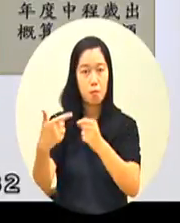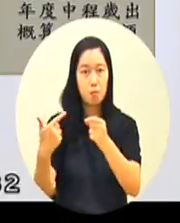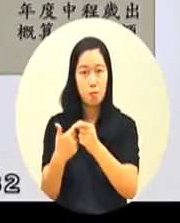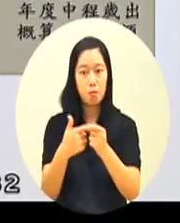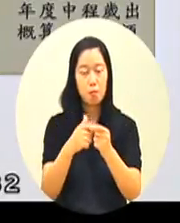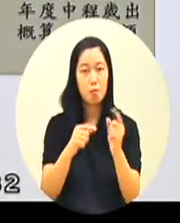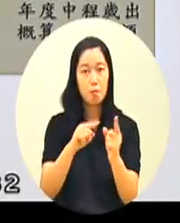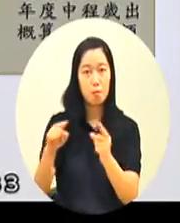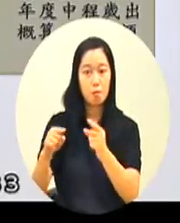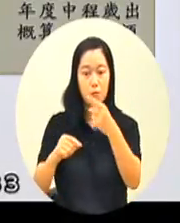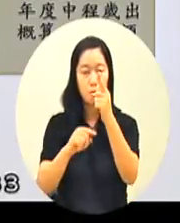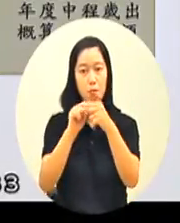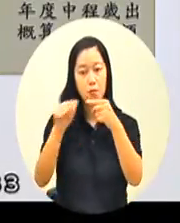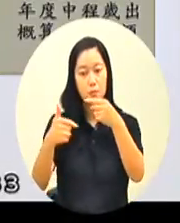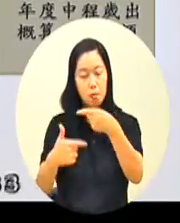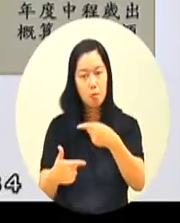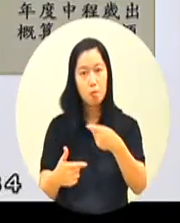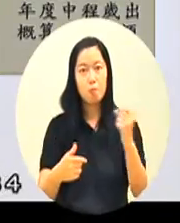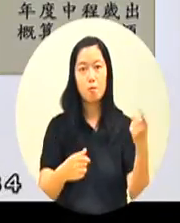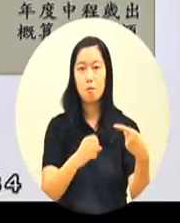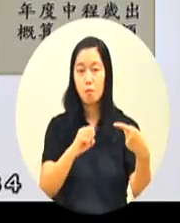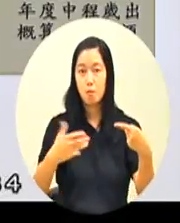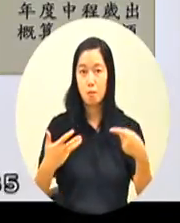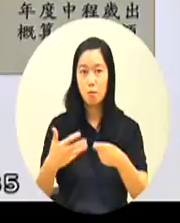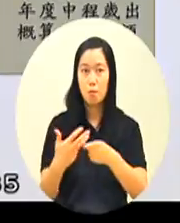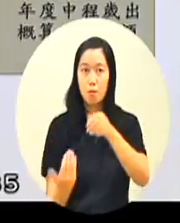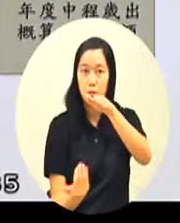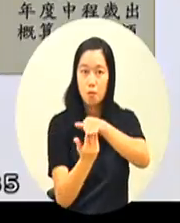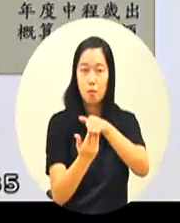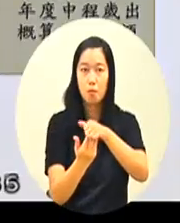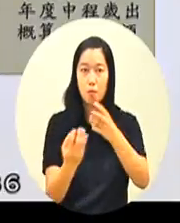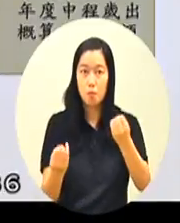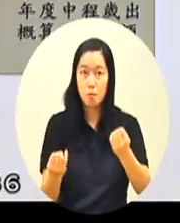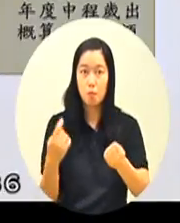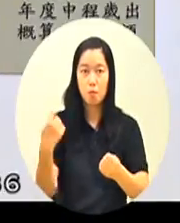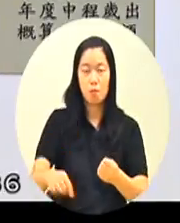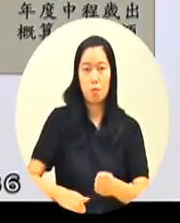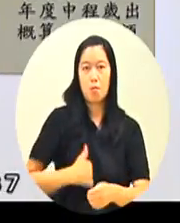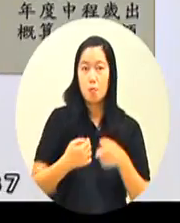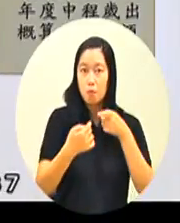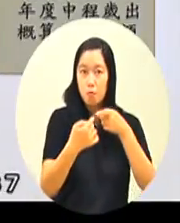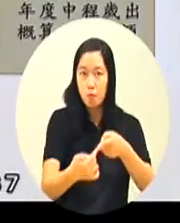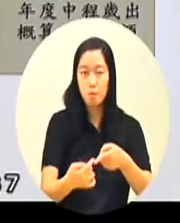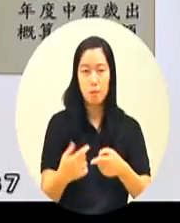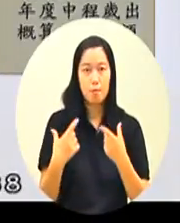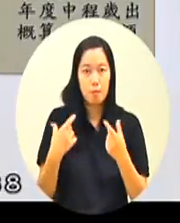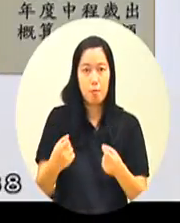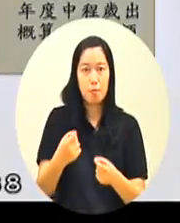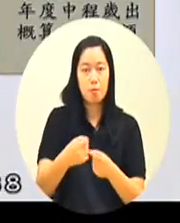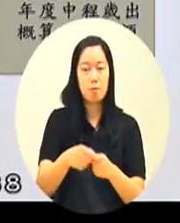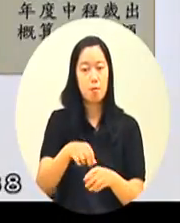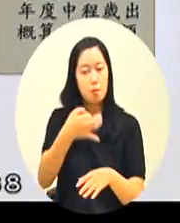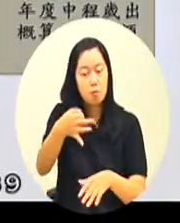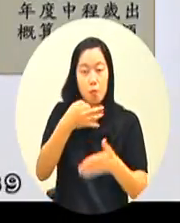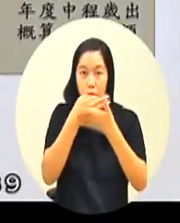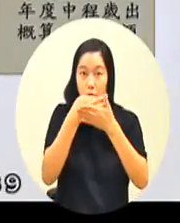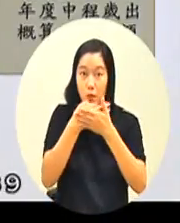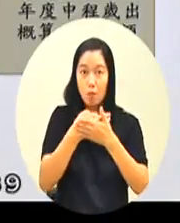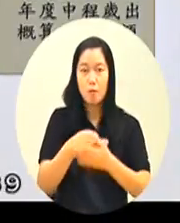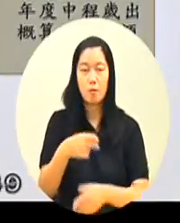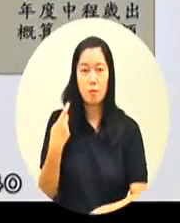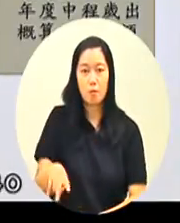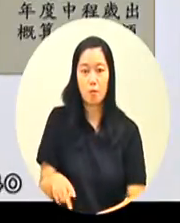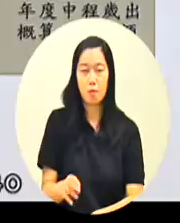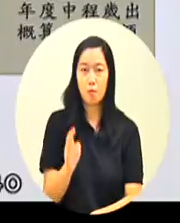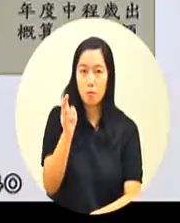106到109年度的中层税出概算上限的数额，然后也持续的原额精简的管制措施，并且要求